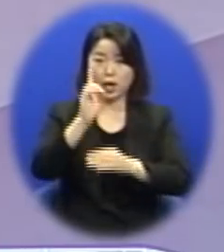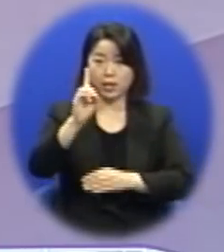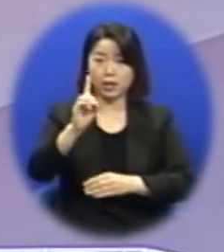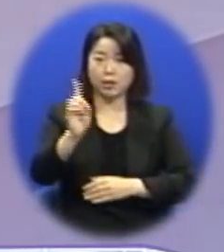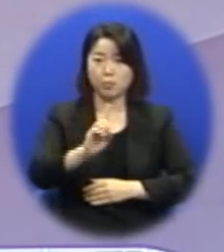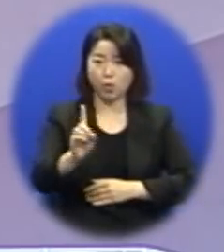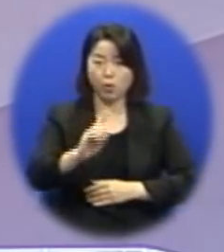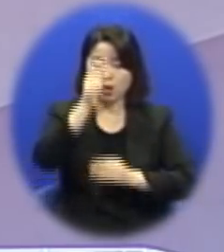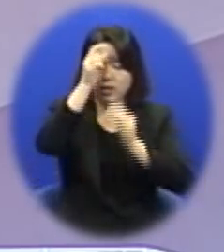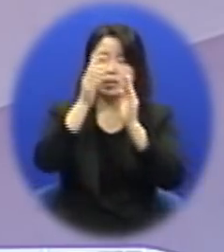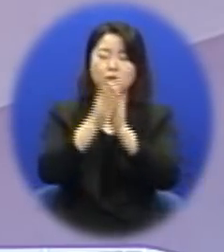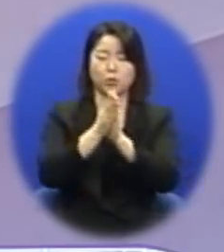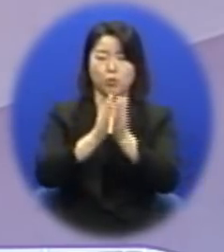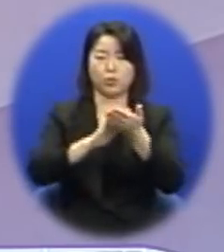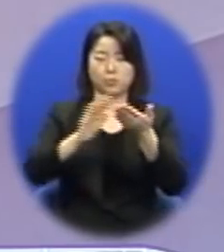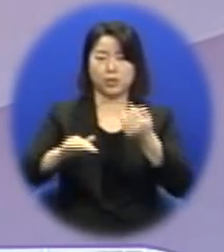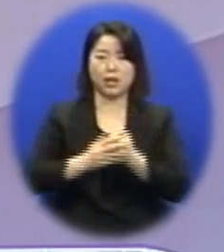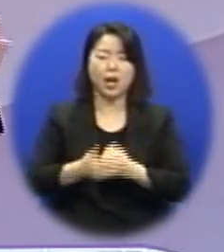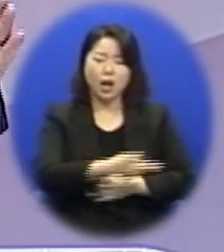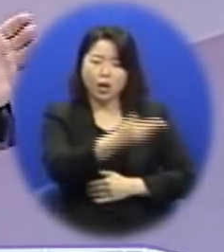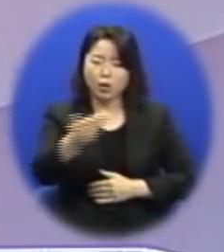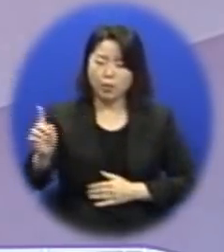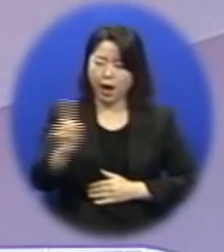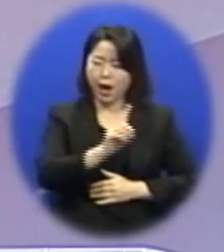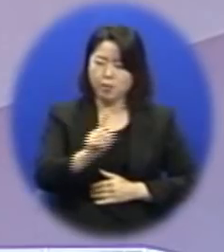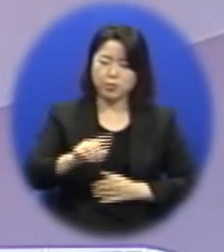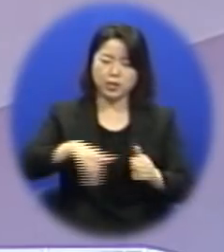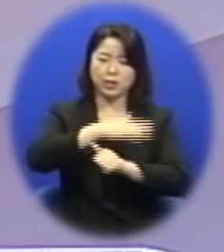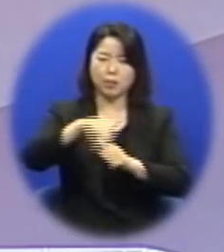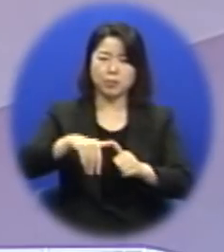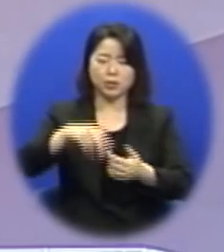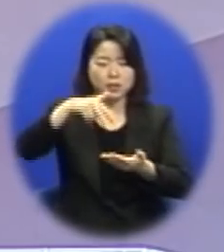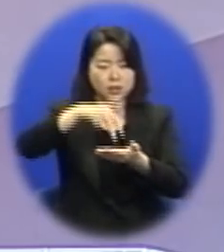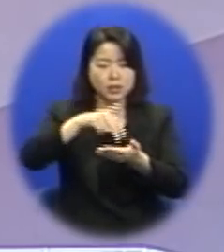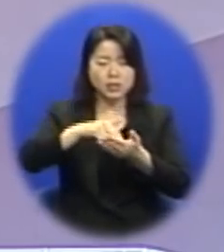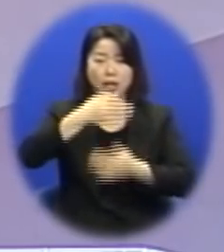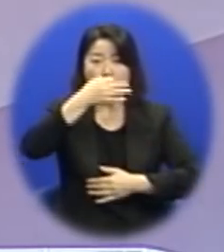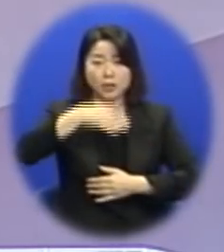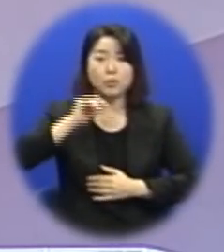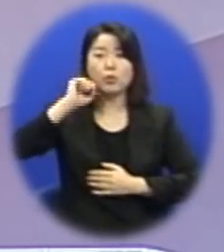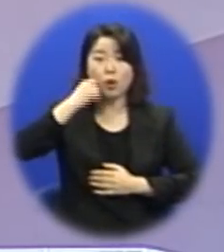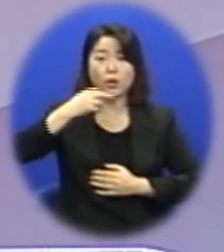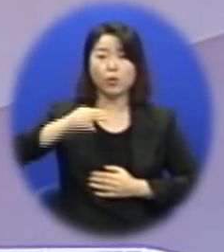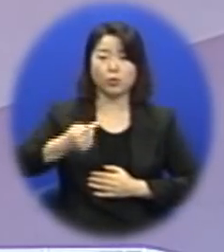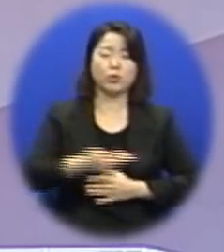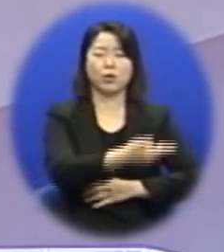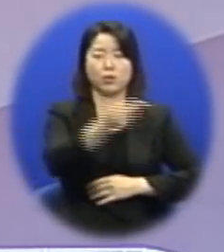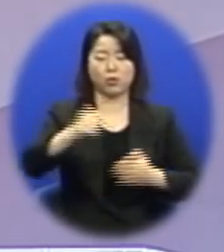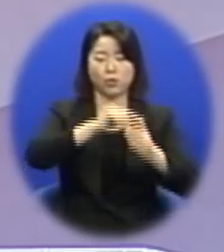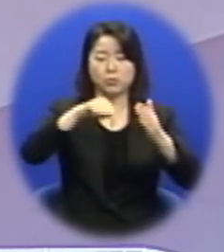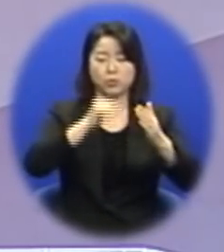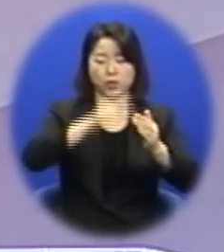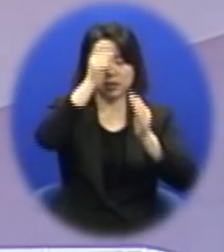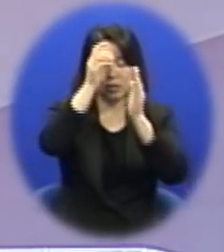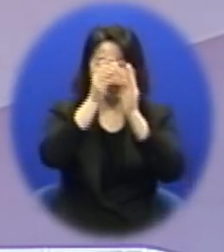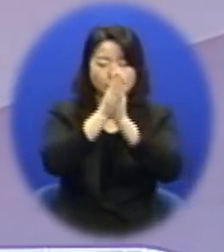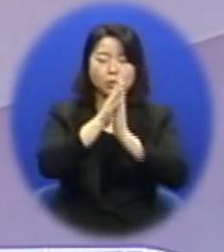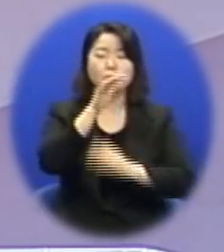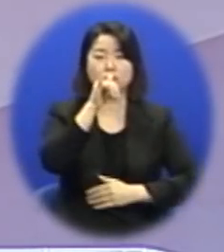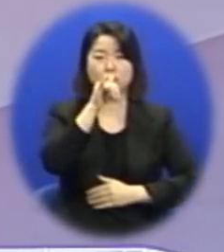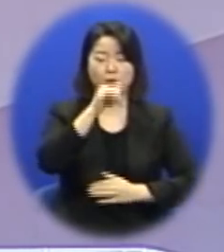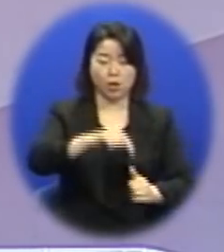기도예문 여러분이 아무리 지금 처지가 힘들고 어려워도 여러분 속에는 기도가 있습니다